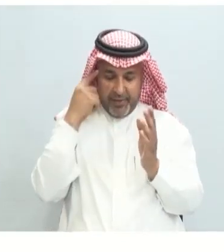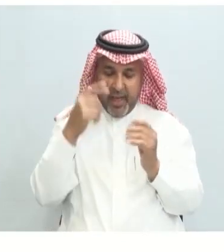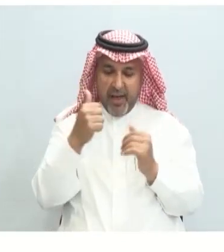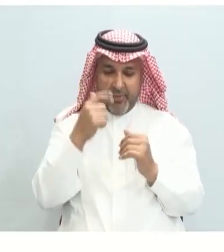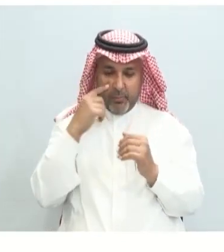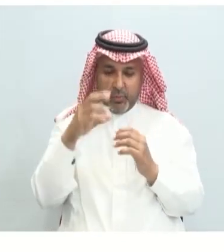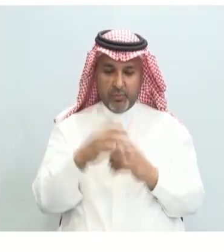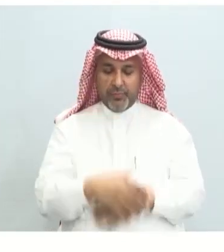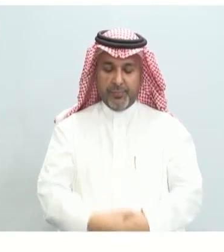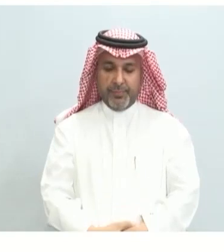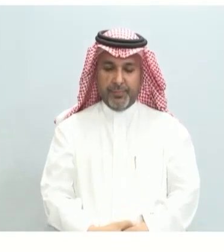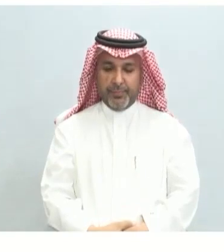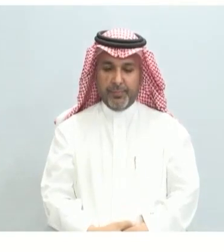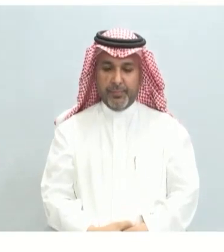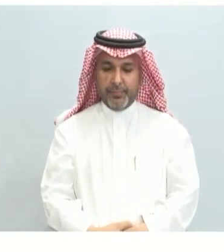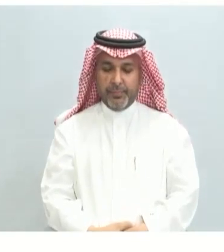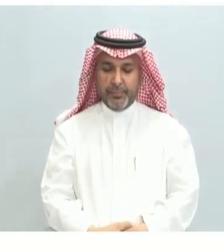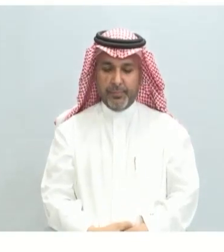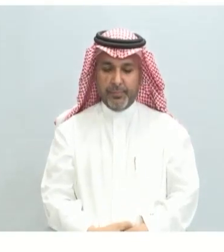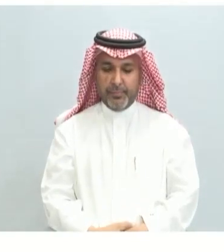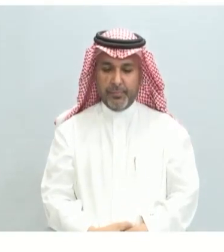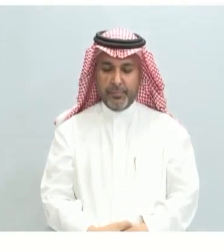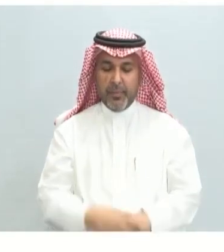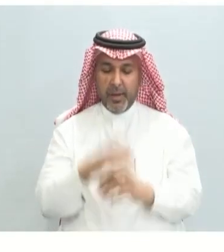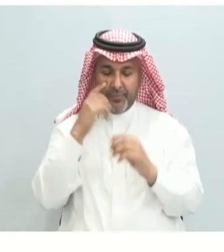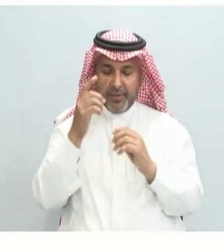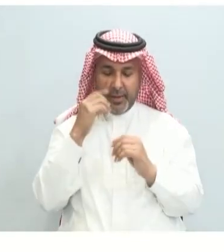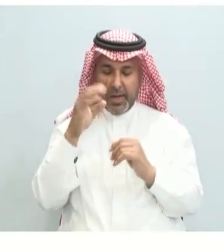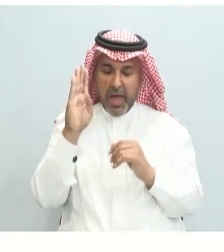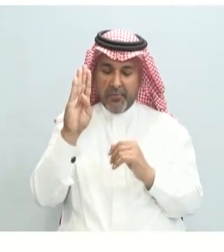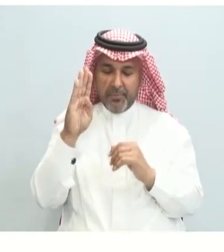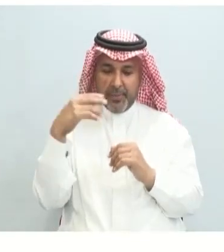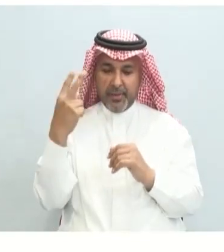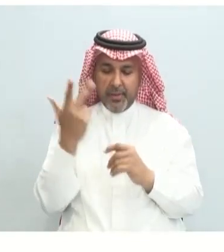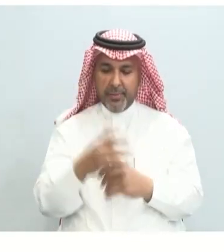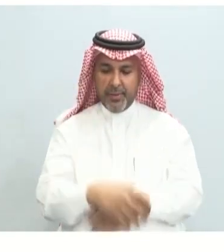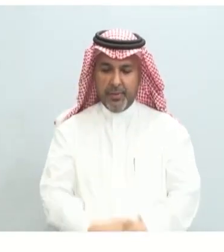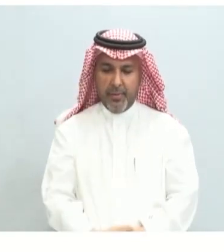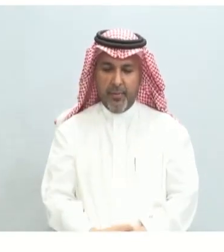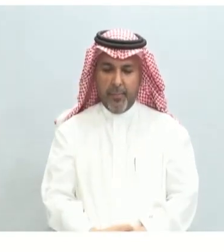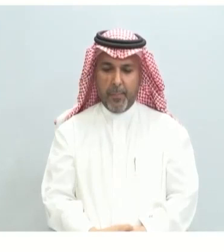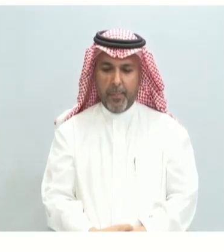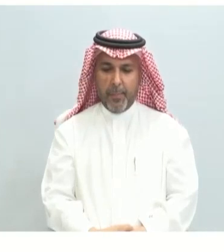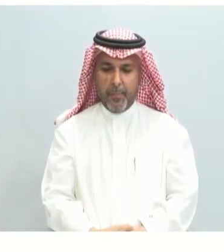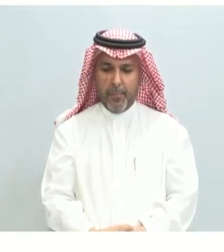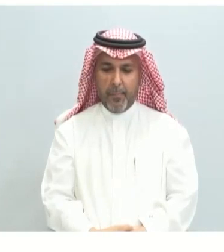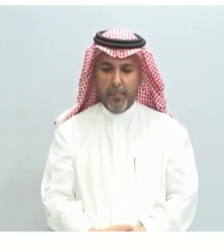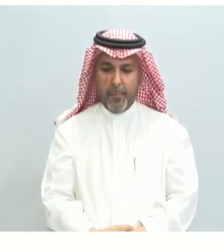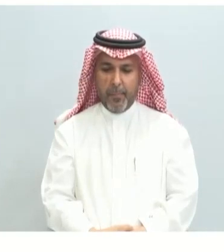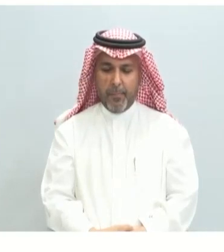اي وبالتالي راح اقول الان انه البي تربيع طبعا هي عباره عن 4